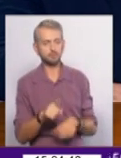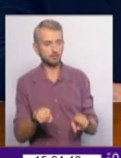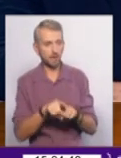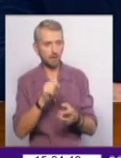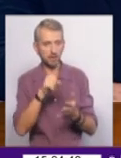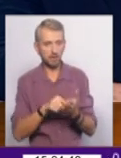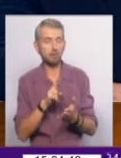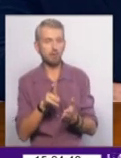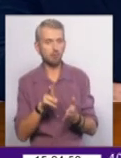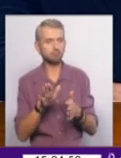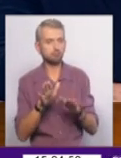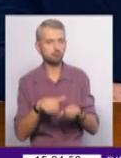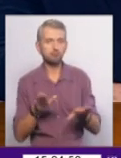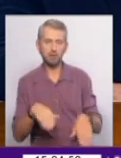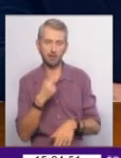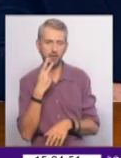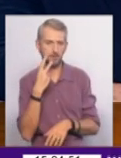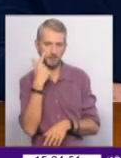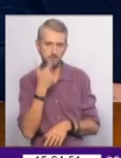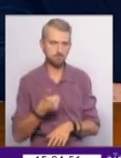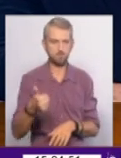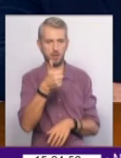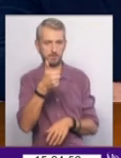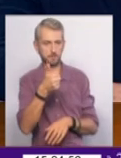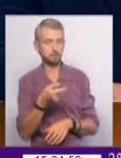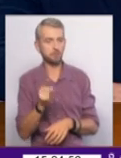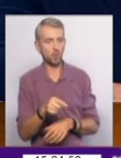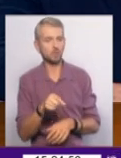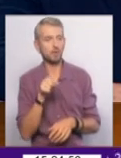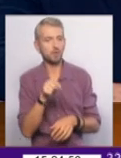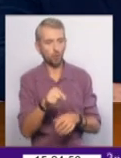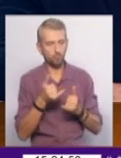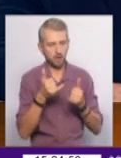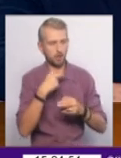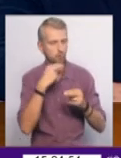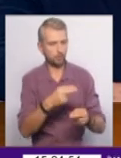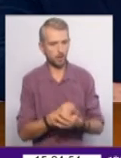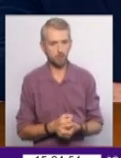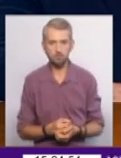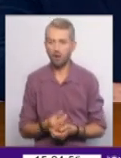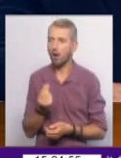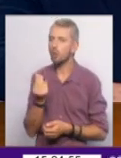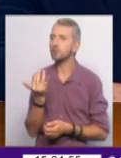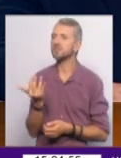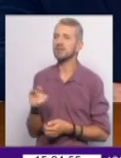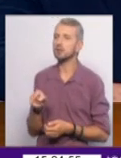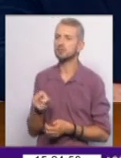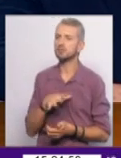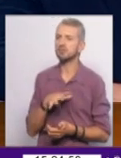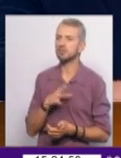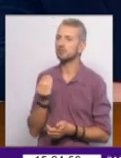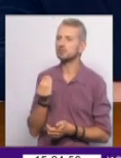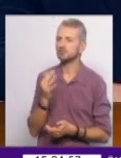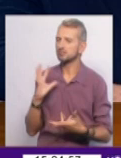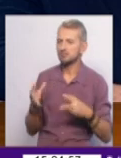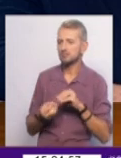питання, як діти, це у нас завжди на першому місці, тому ми цьому приділяємо увагу. Скільки коштів це все? В скільки коштів